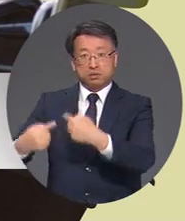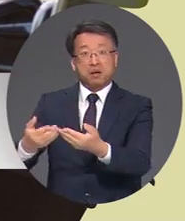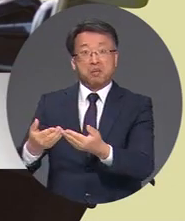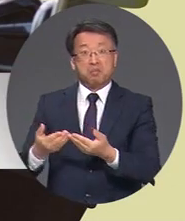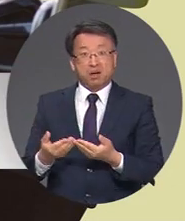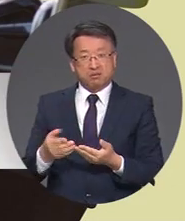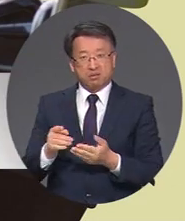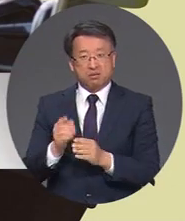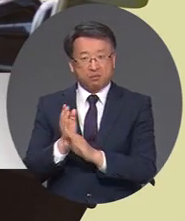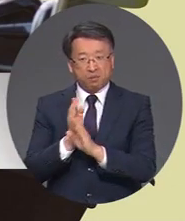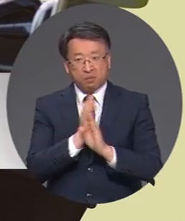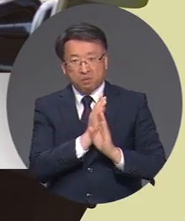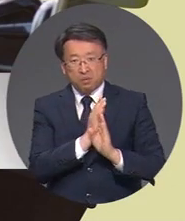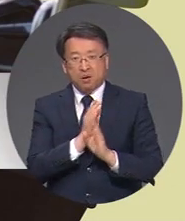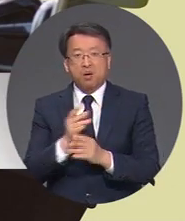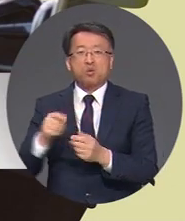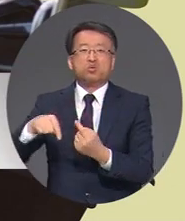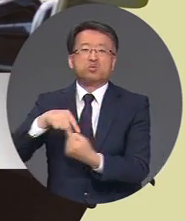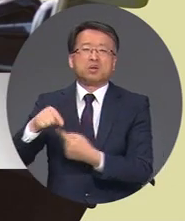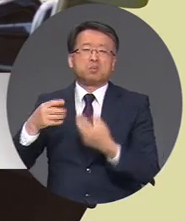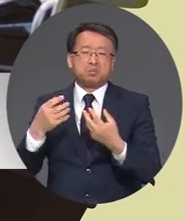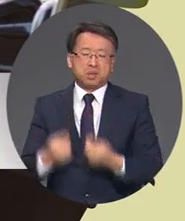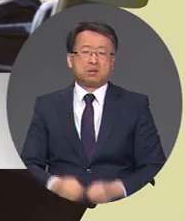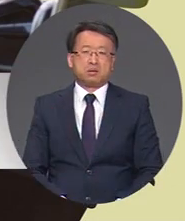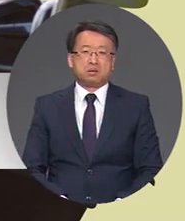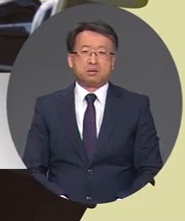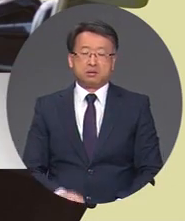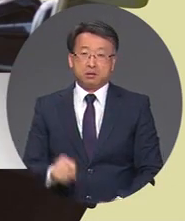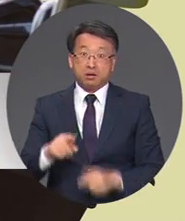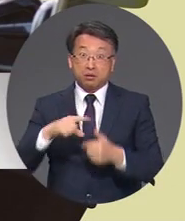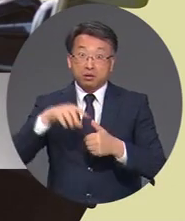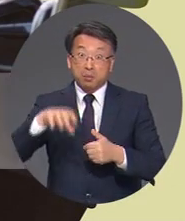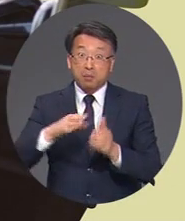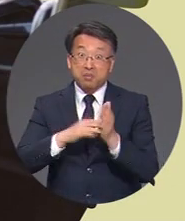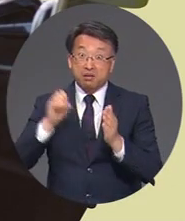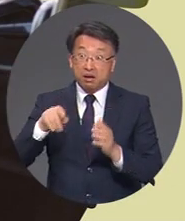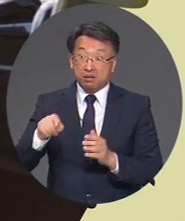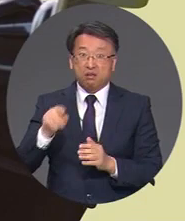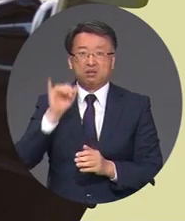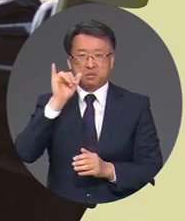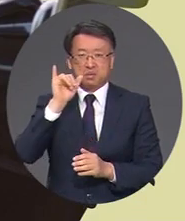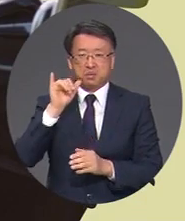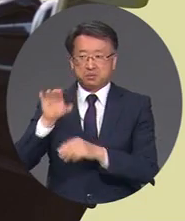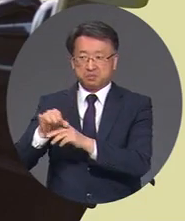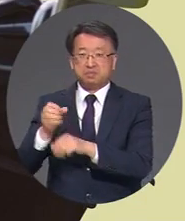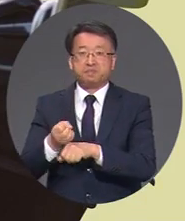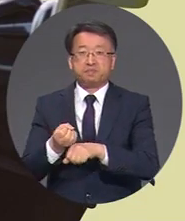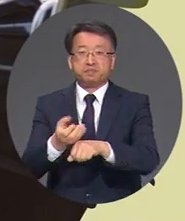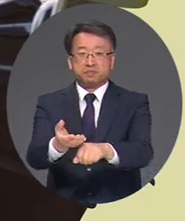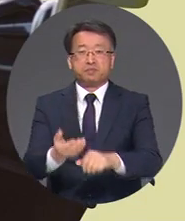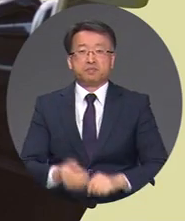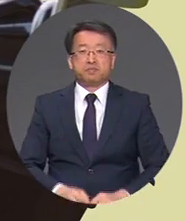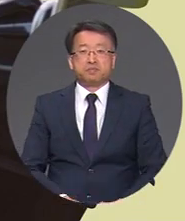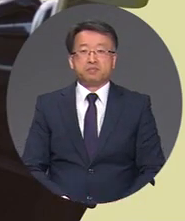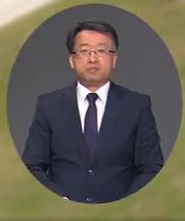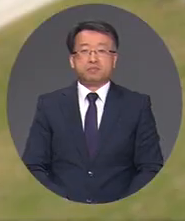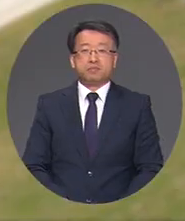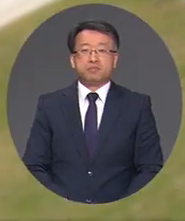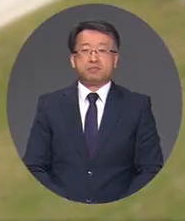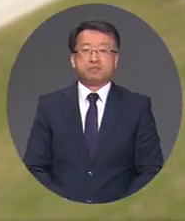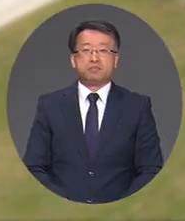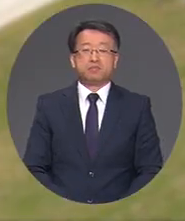운영이 끊이질 않습니다. 경남면 골프장에서도 이런 논란이 일고 있다는데 문철진 기자가 취재했습니다.